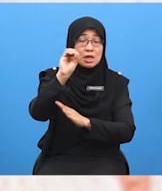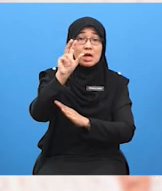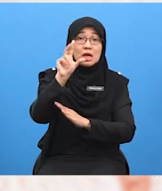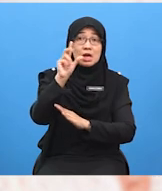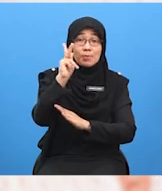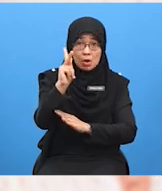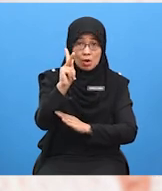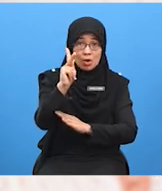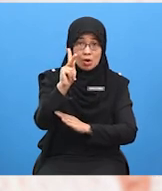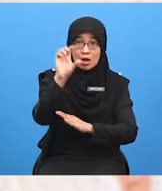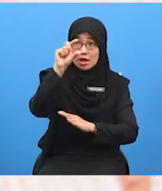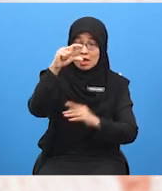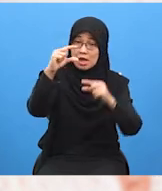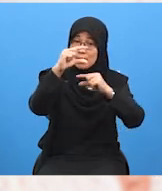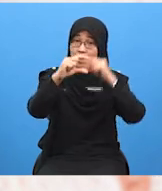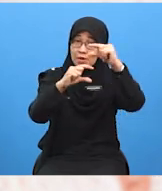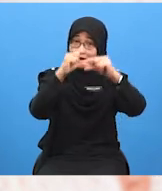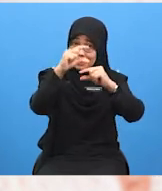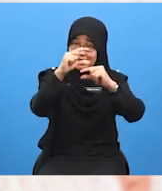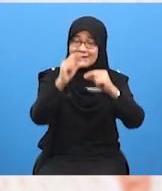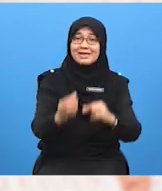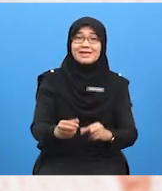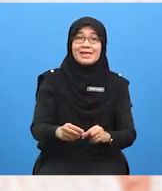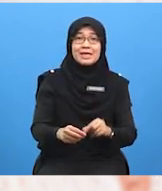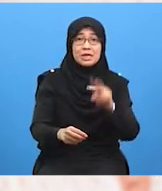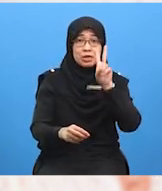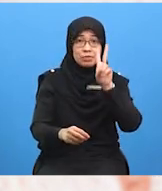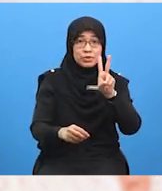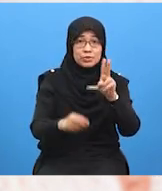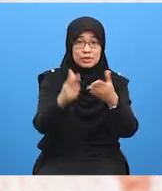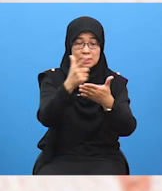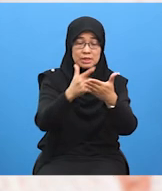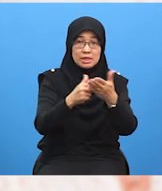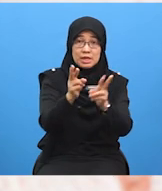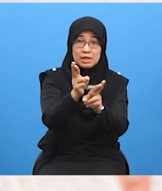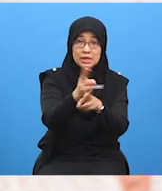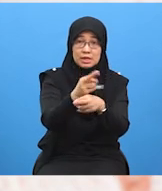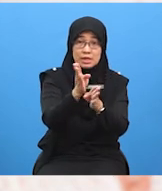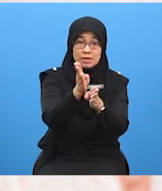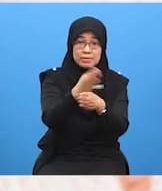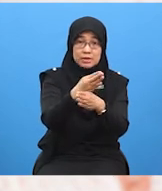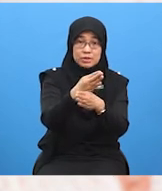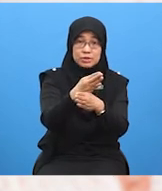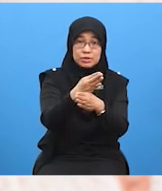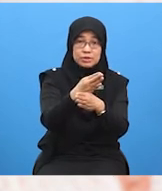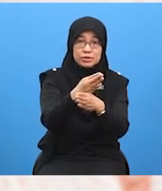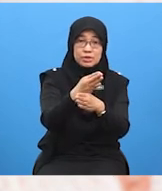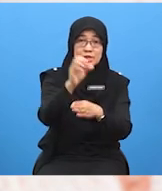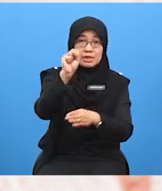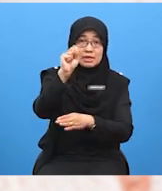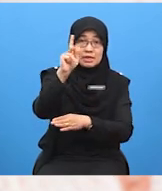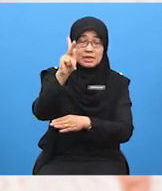Manakala yang kedua ialah lakaran reka bentuk litar skematik.